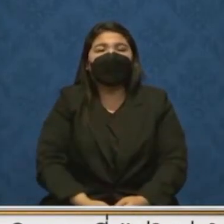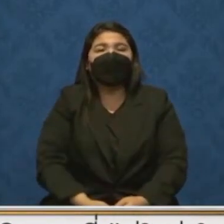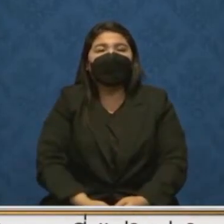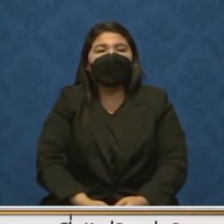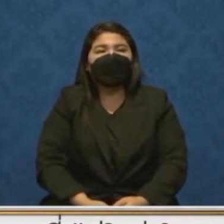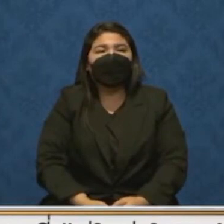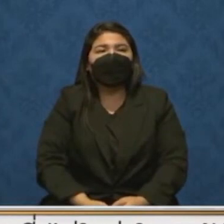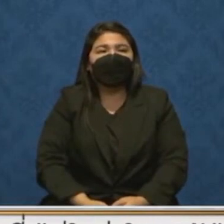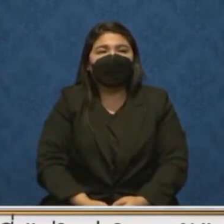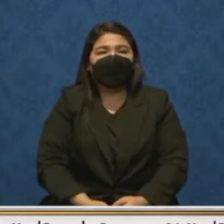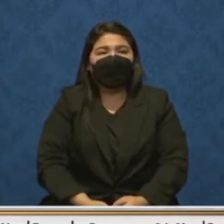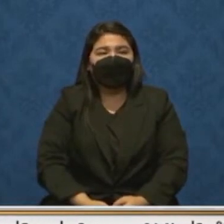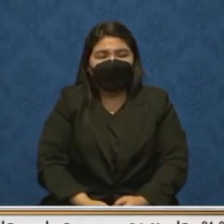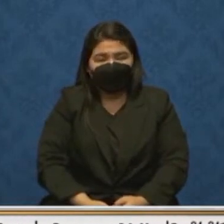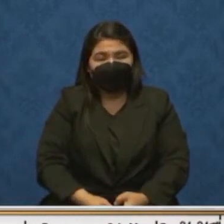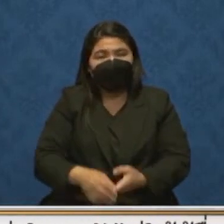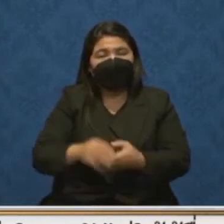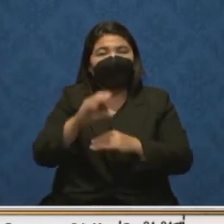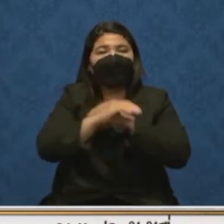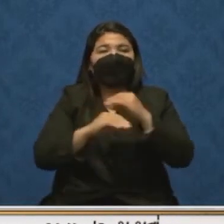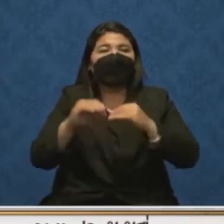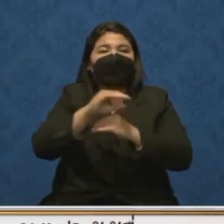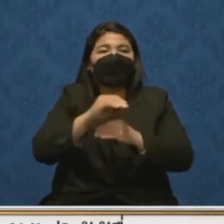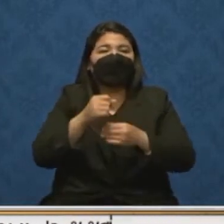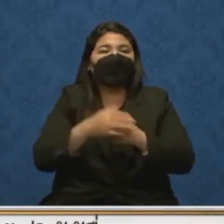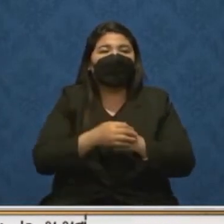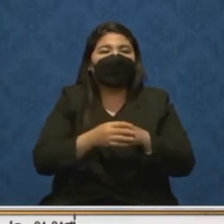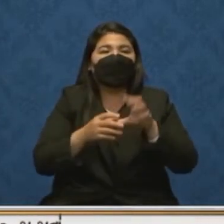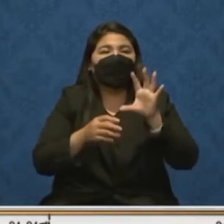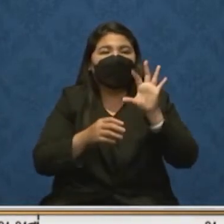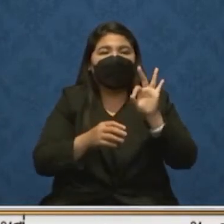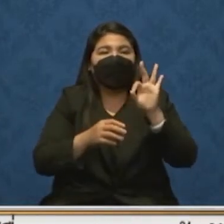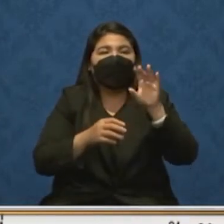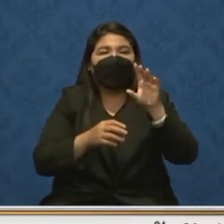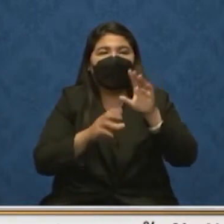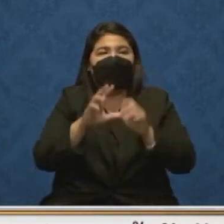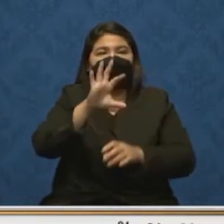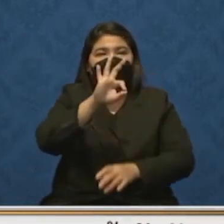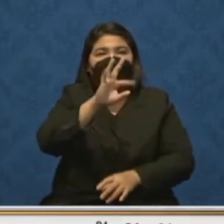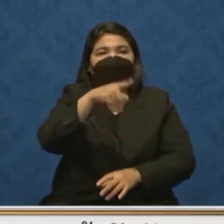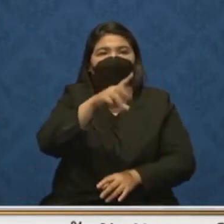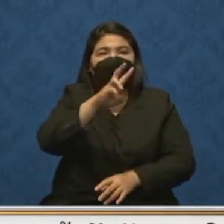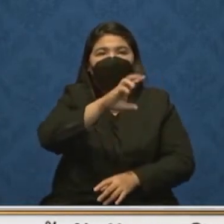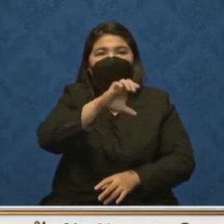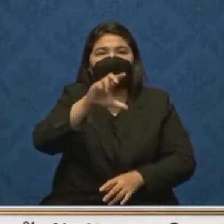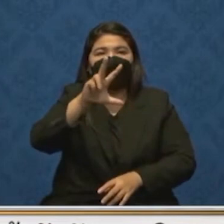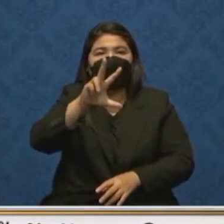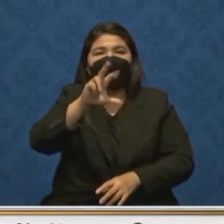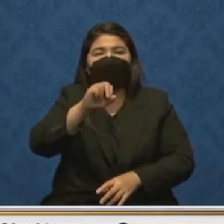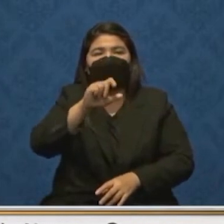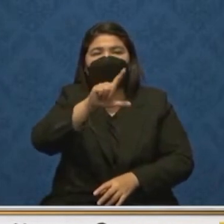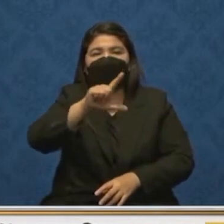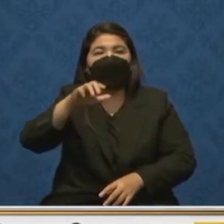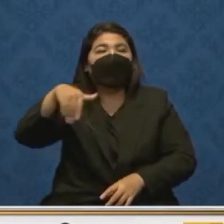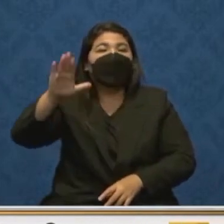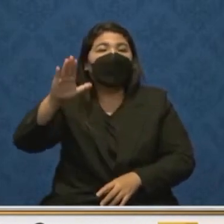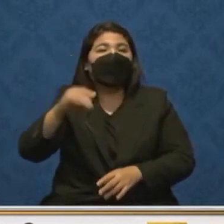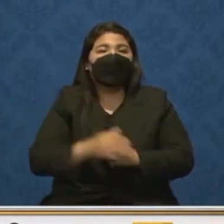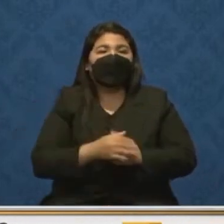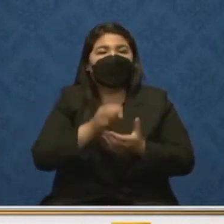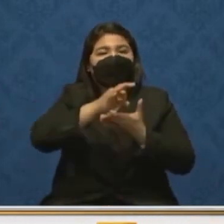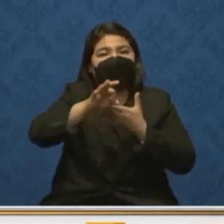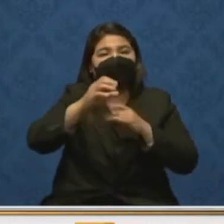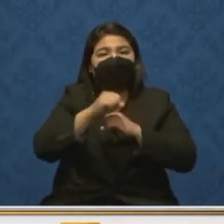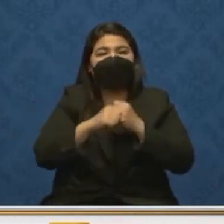ครงการพัฒนาระบบบริการสุขภาพนะครับ 9,600 ล้านบาทซื้อของกับก่อสร้างไปแล้ว 9,500 ล้านบาท